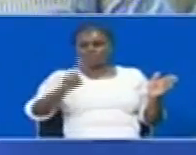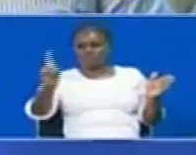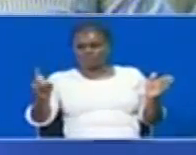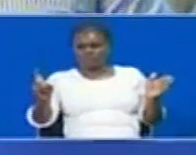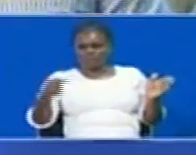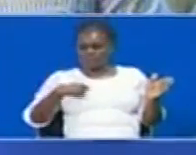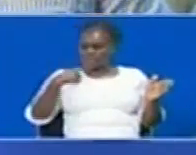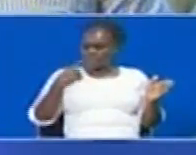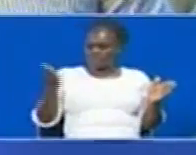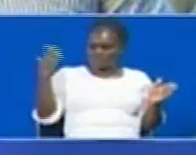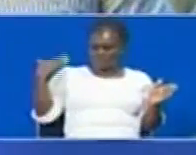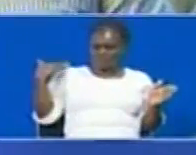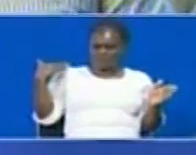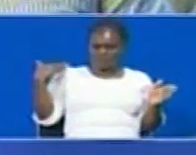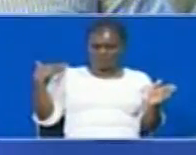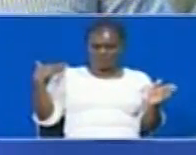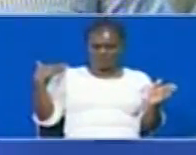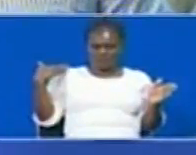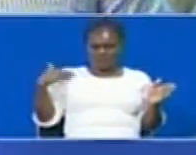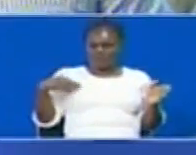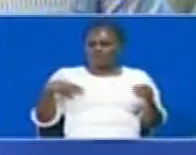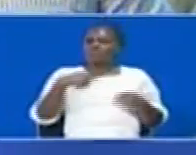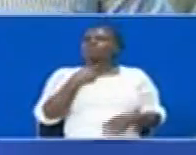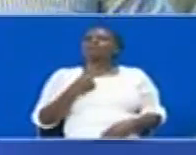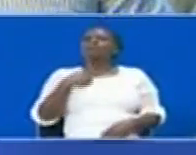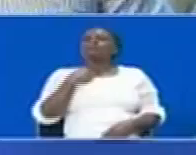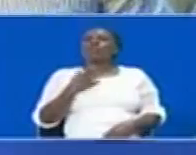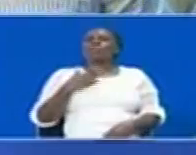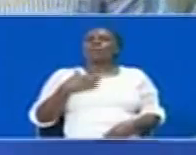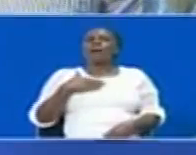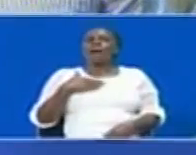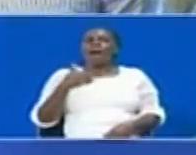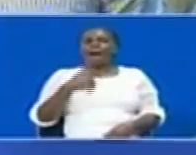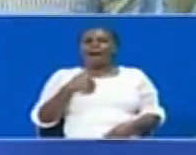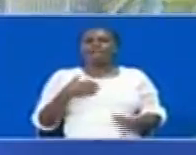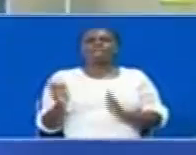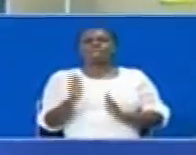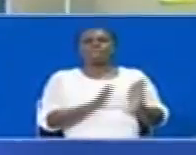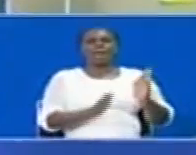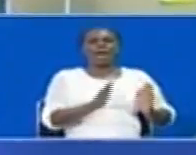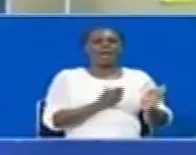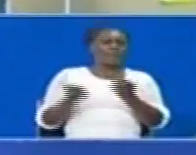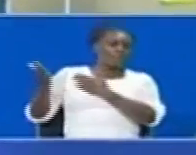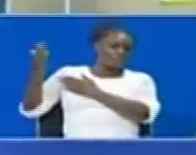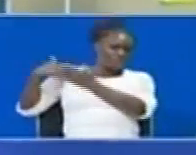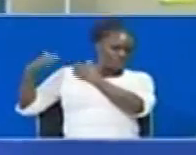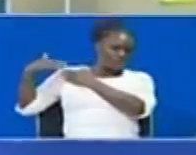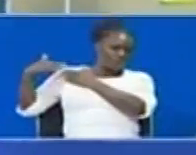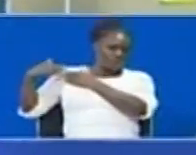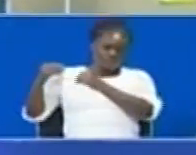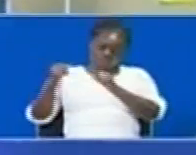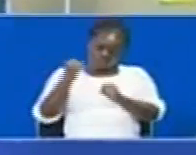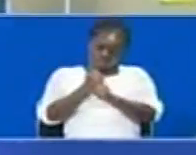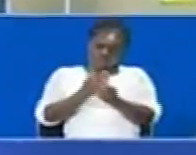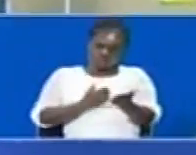Kama nilivyosema hapo mbele ni kwamba chama chetu cha madaktari kilikuwa kimeshaweka mikakati ama zile strategies za kuhakikisha